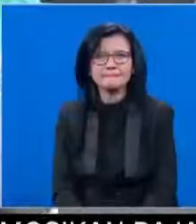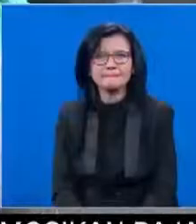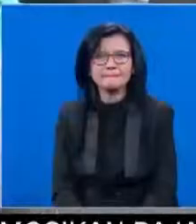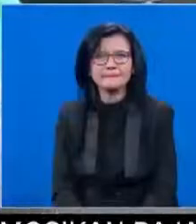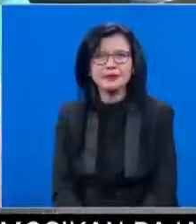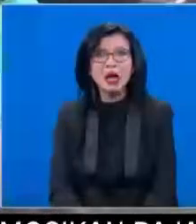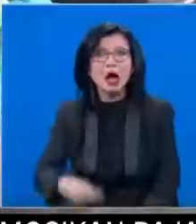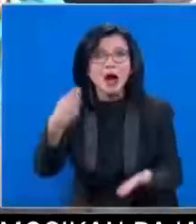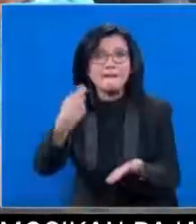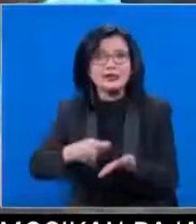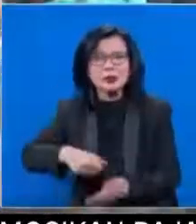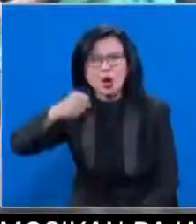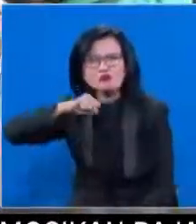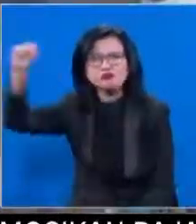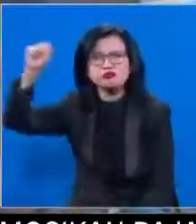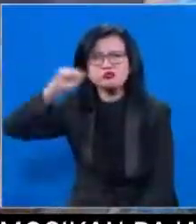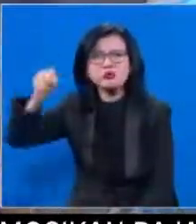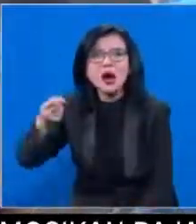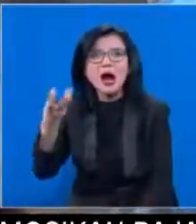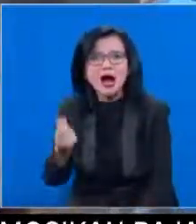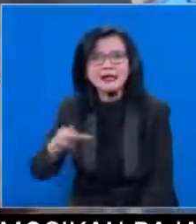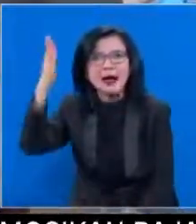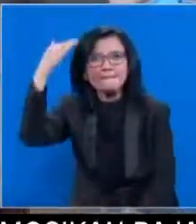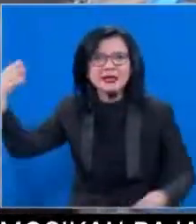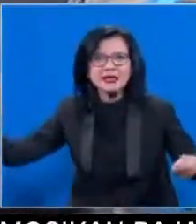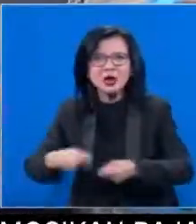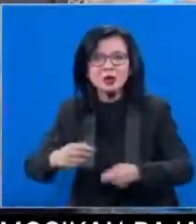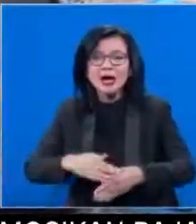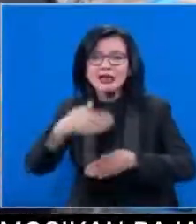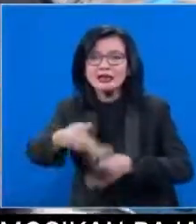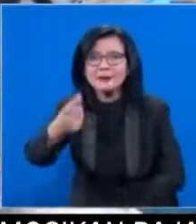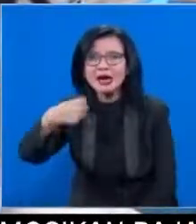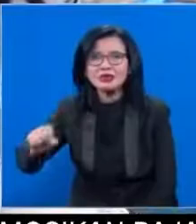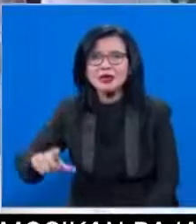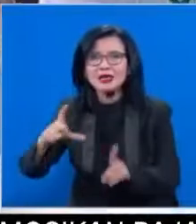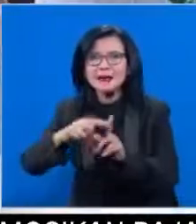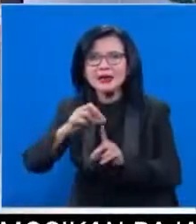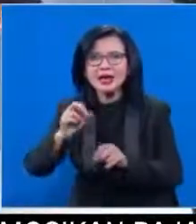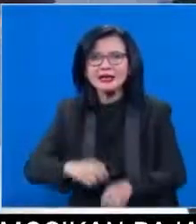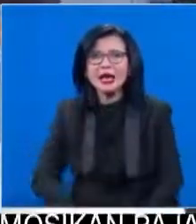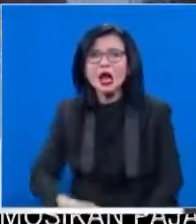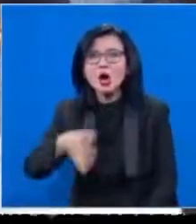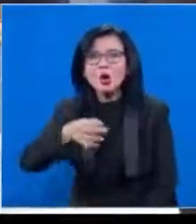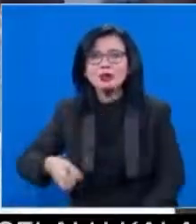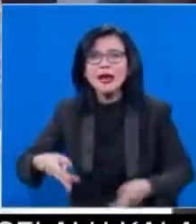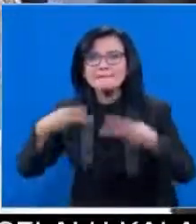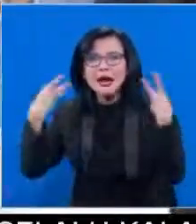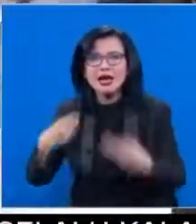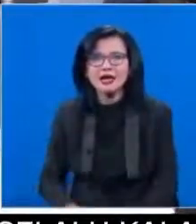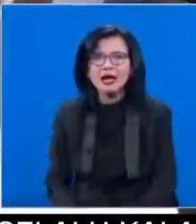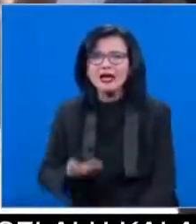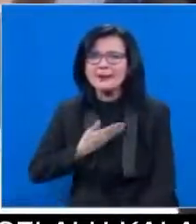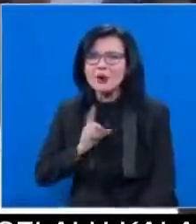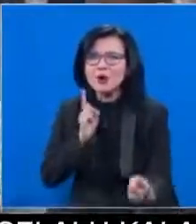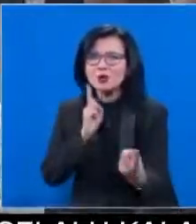mahasiswa berdemonstrasi memprotes harga minyak goreng yang tinggi di depan kantor DPRD kota Malang Selasa siang para mahasiswa mendesak ingin menemui anggota